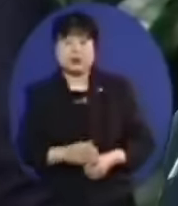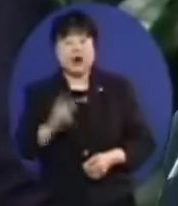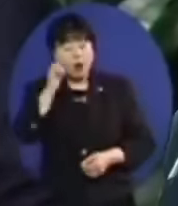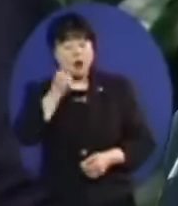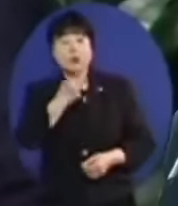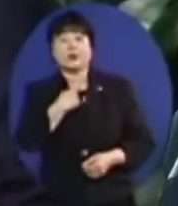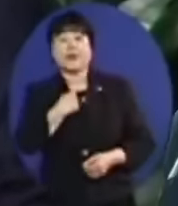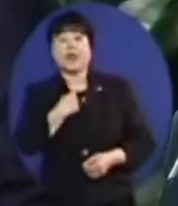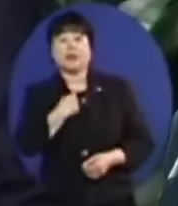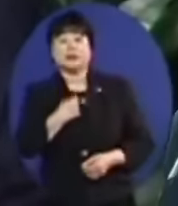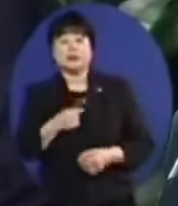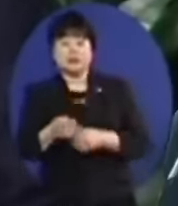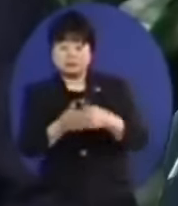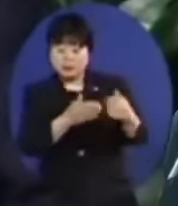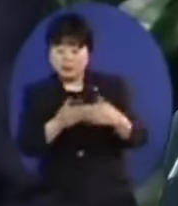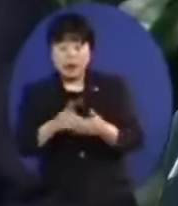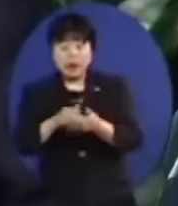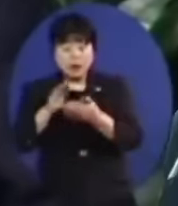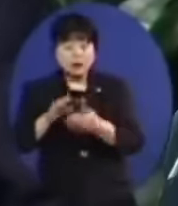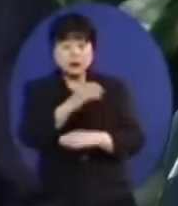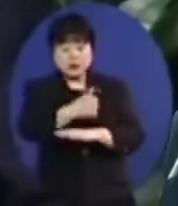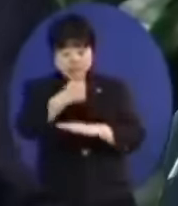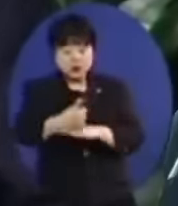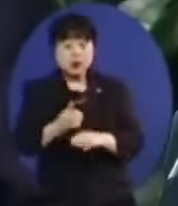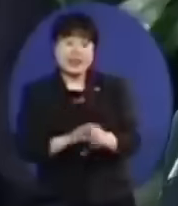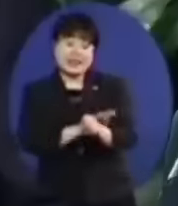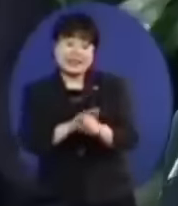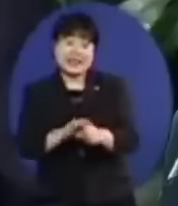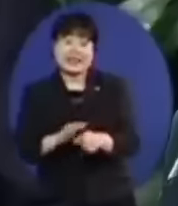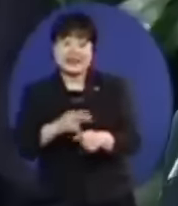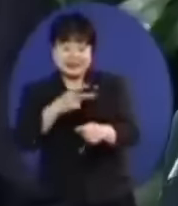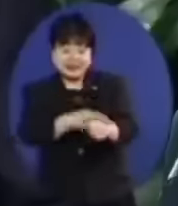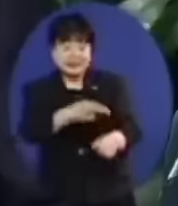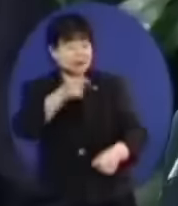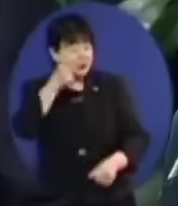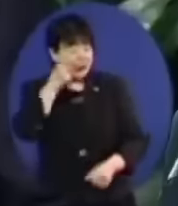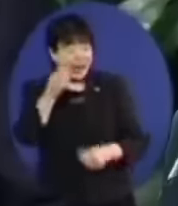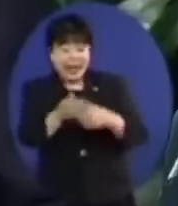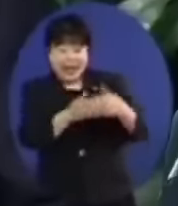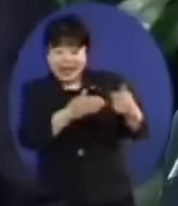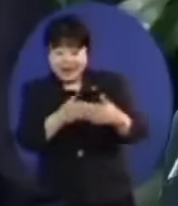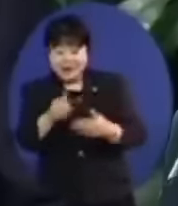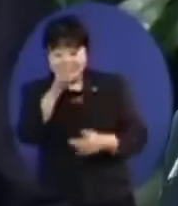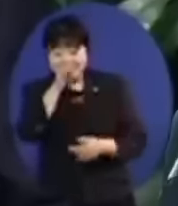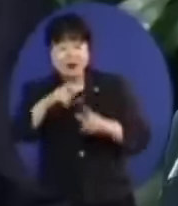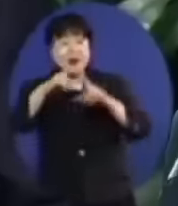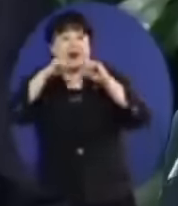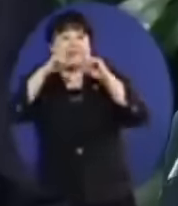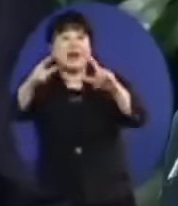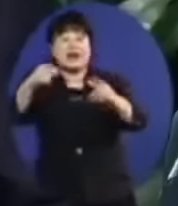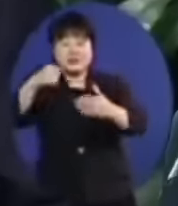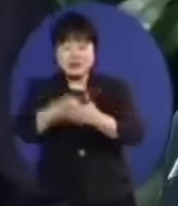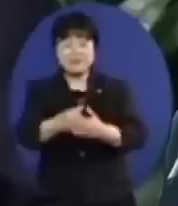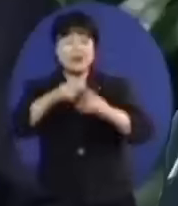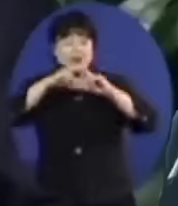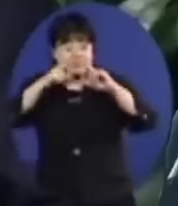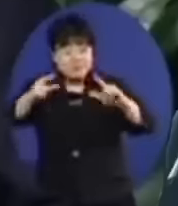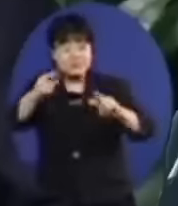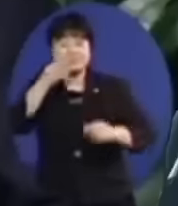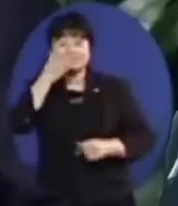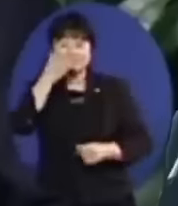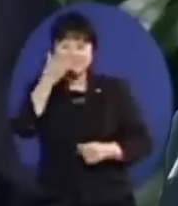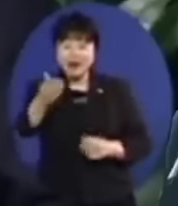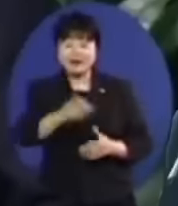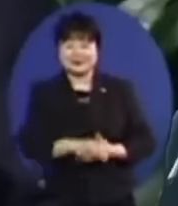어려움을 겪고 난 다음에도 그리스도에 대한 사랑을 끊을 수 없는 것을 체험했기 때문에 이런 말을 담대하게 말할 수 있는